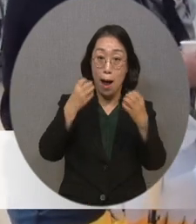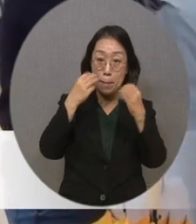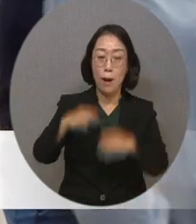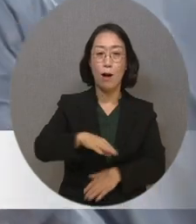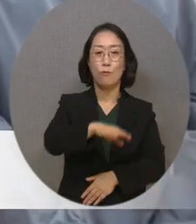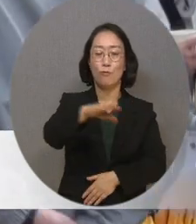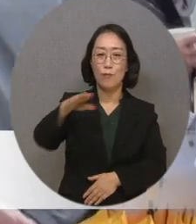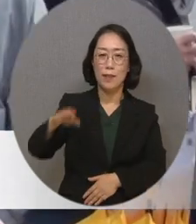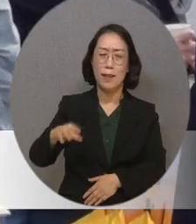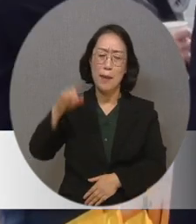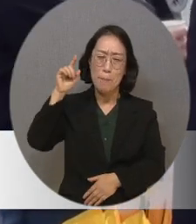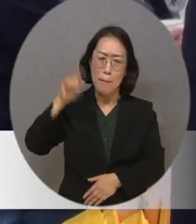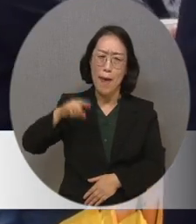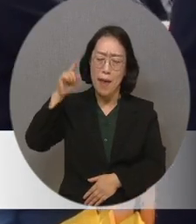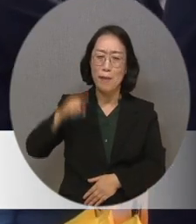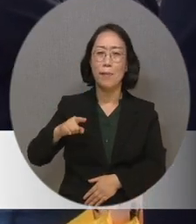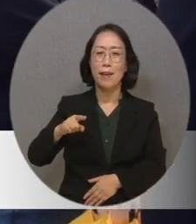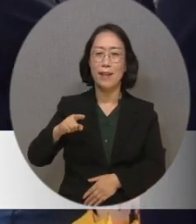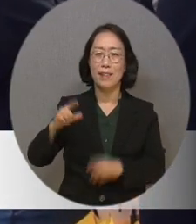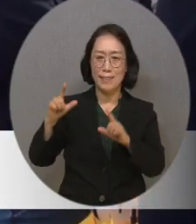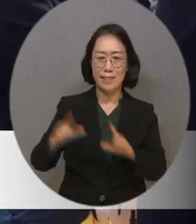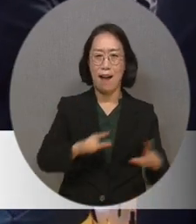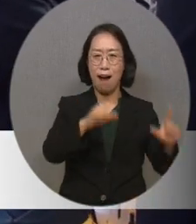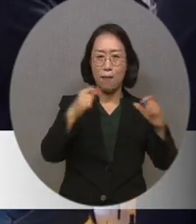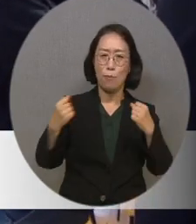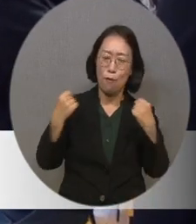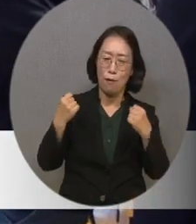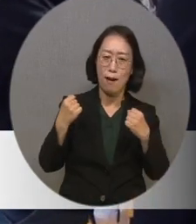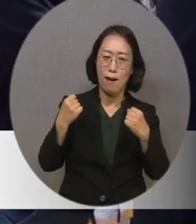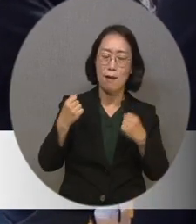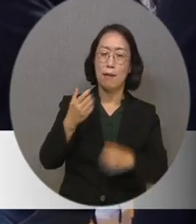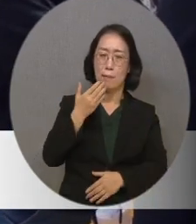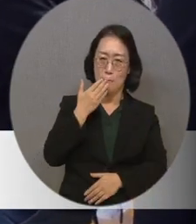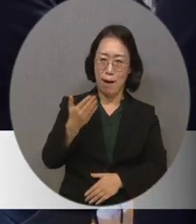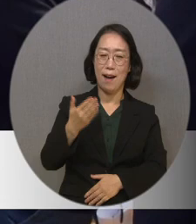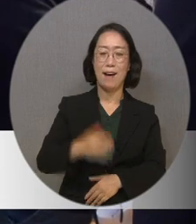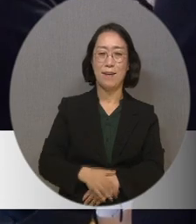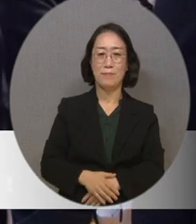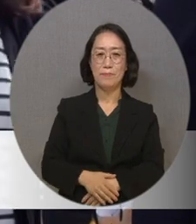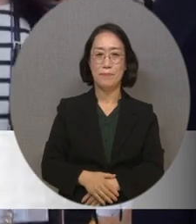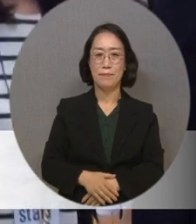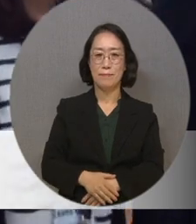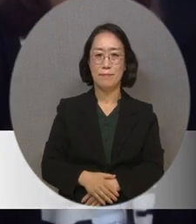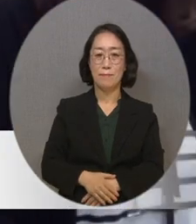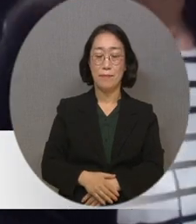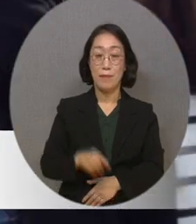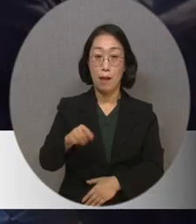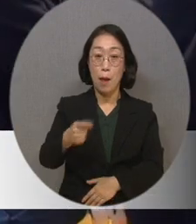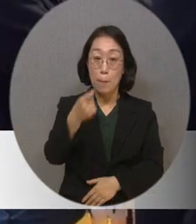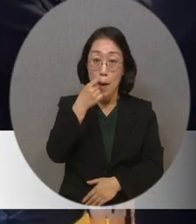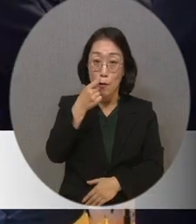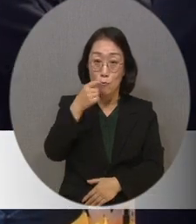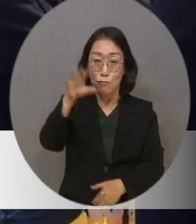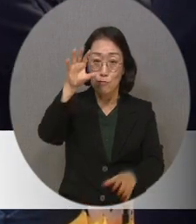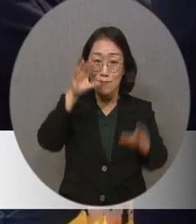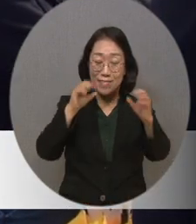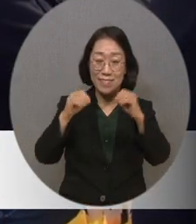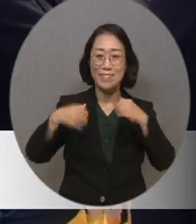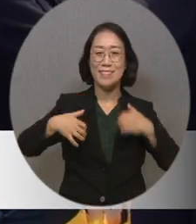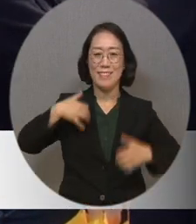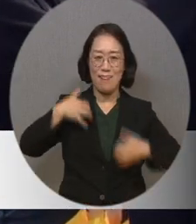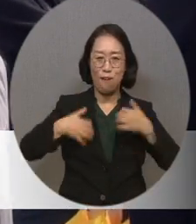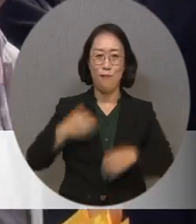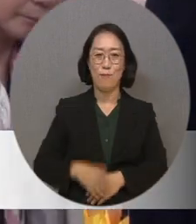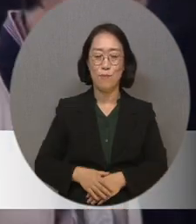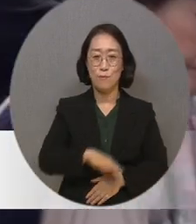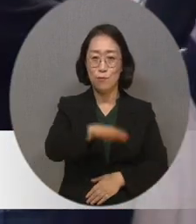우리 늘 하루하루가 건강한 삶을 이어져 간다고 생각합니다. 그런 면에 있어서 배우는